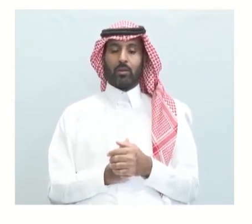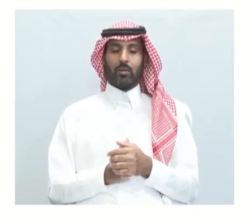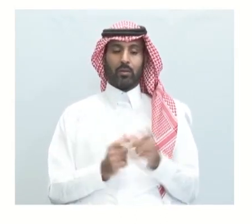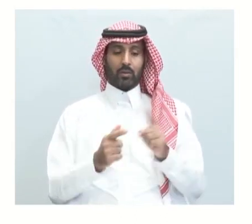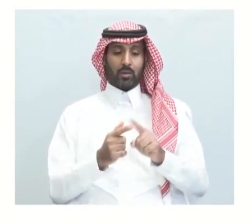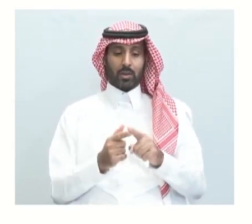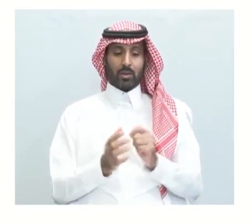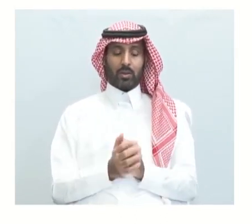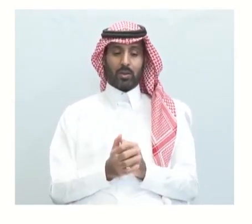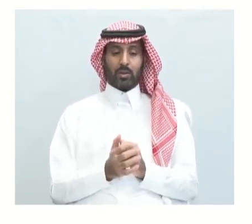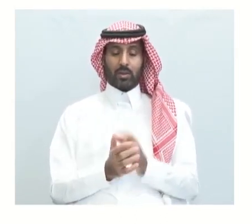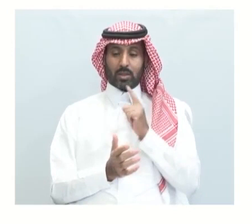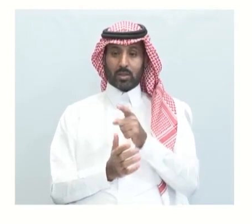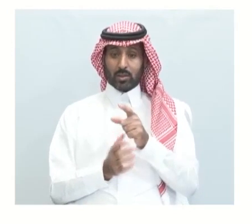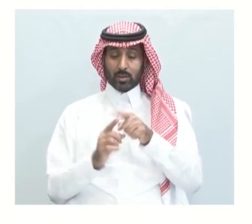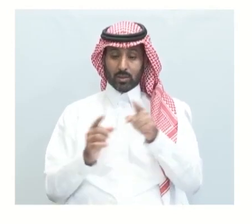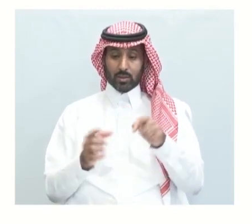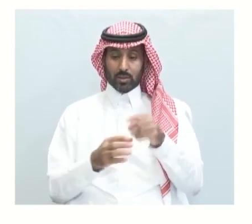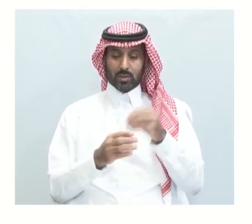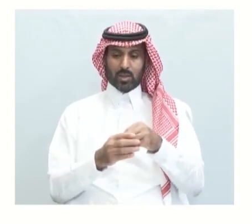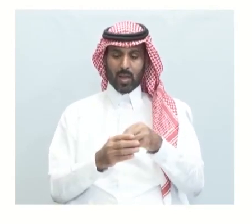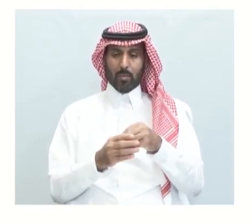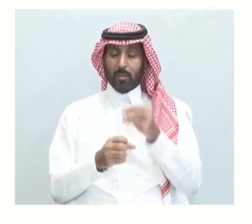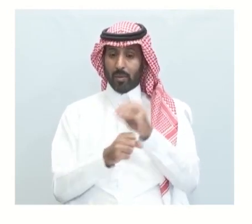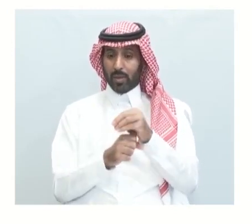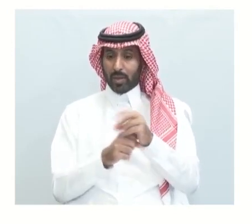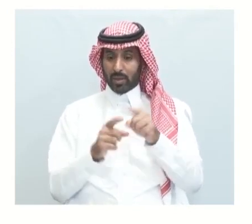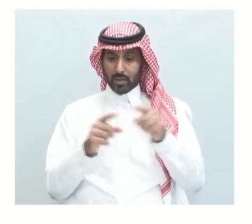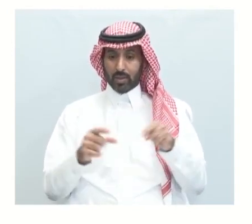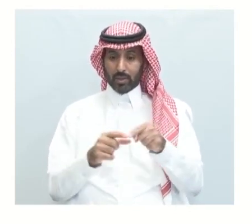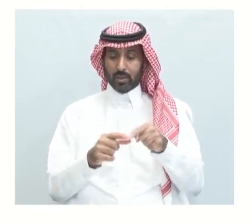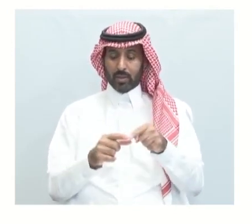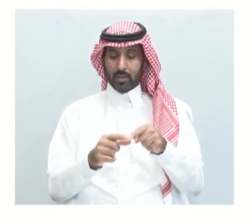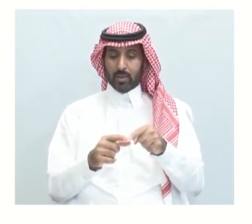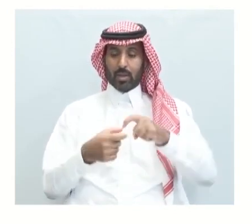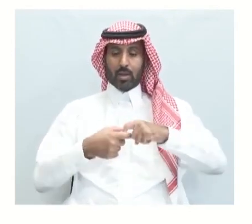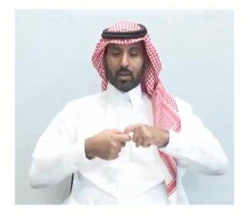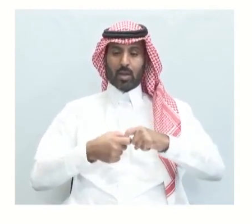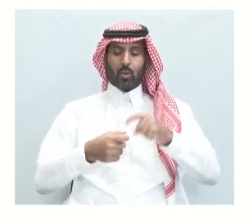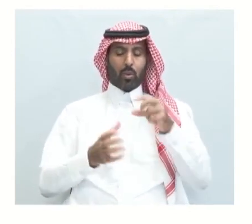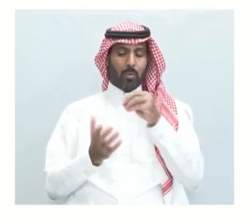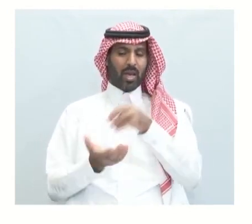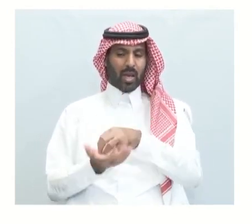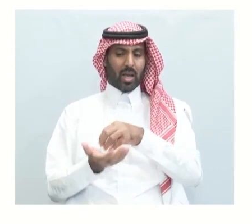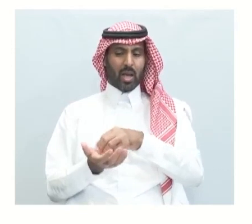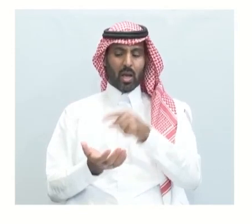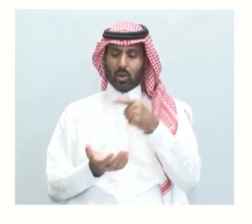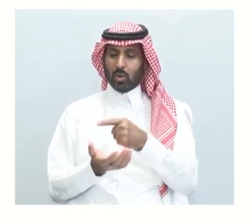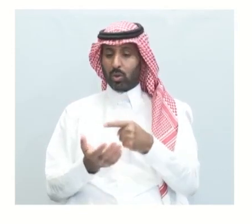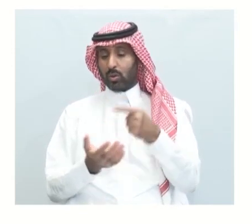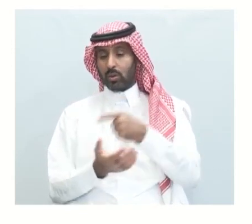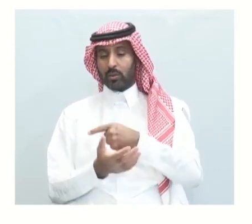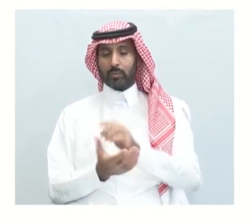لهذه العقده والبيانات فيها تساوي داتا او بيانات العقده والعنوان والبوينتر المؤشر القادم